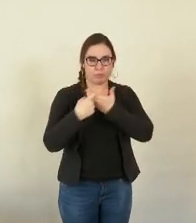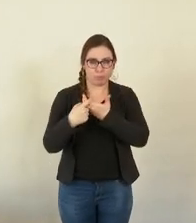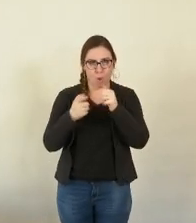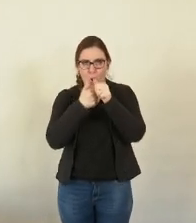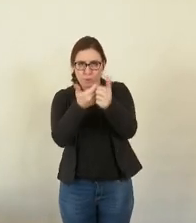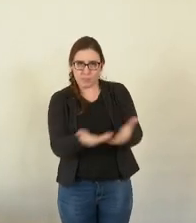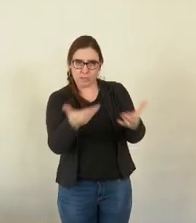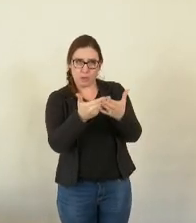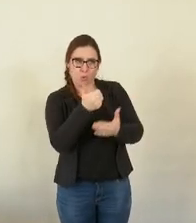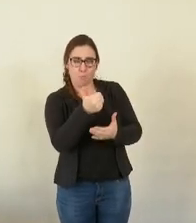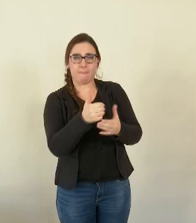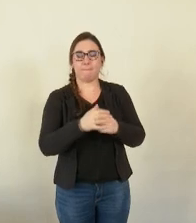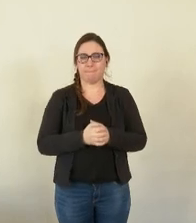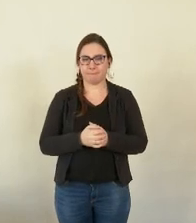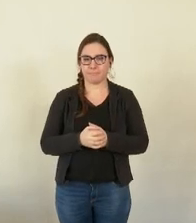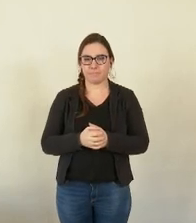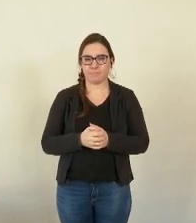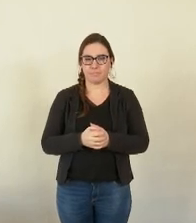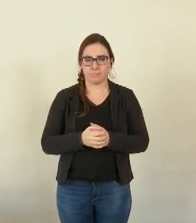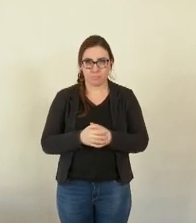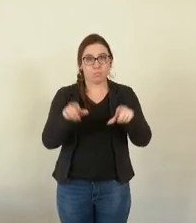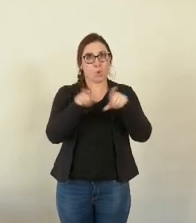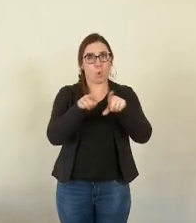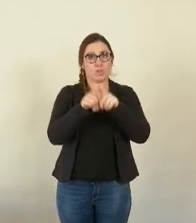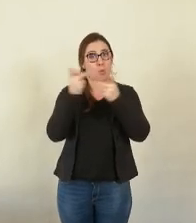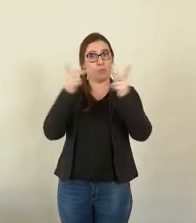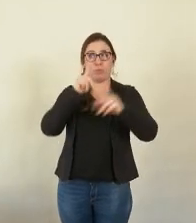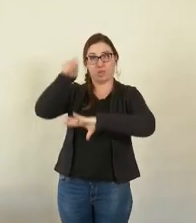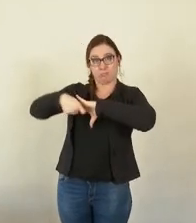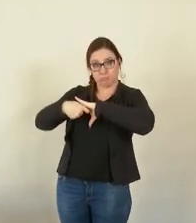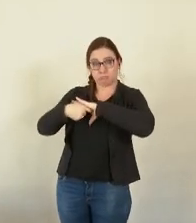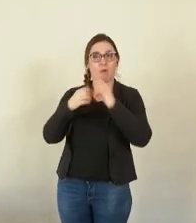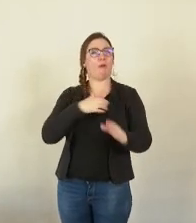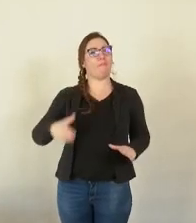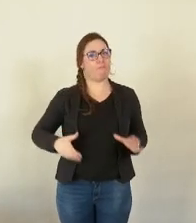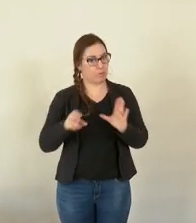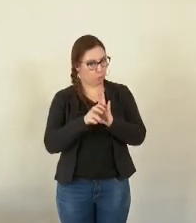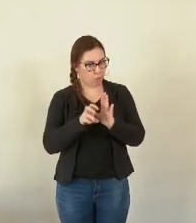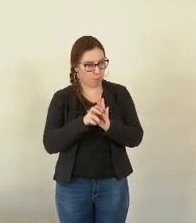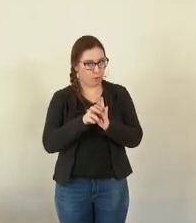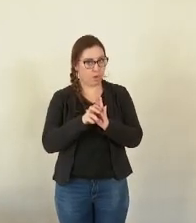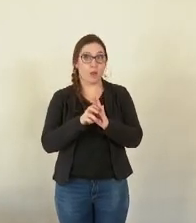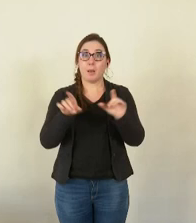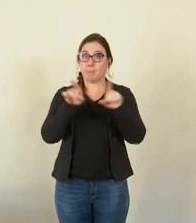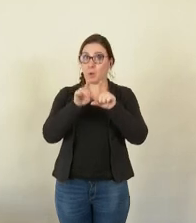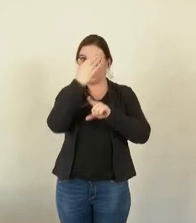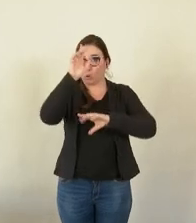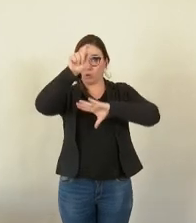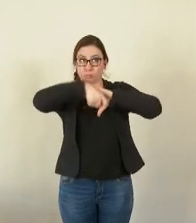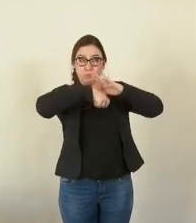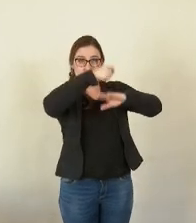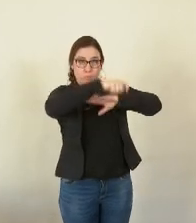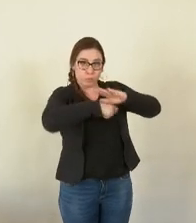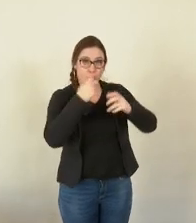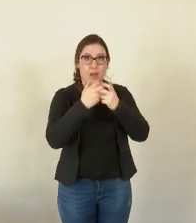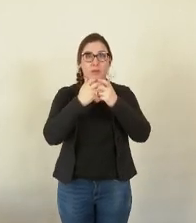leur situation économique ensuite par des subventions publiques notamment de la ville de Grenoble mais également par d'autres financements tels que